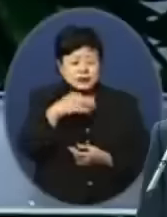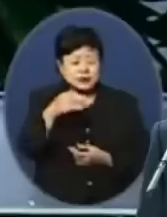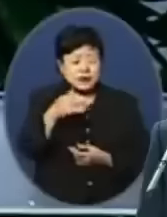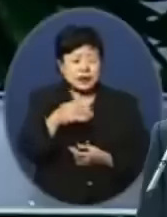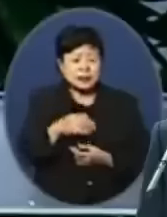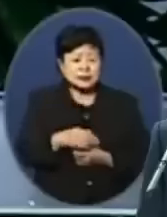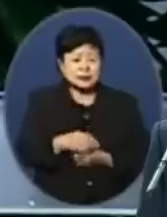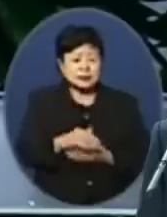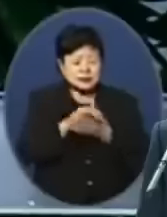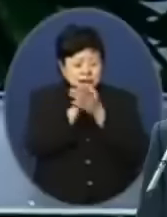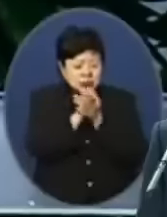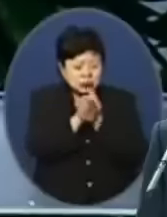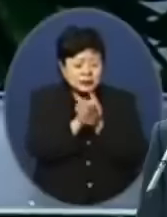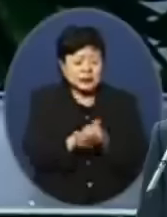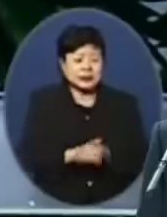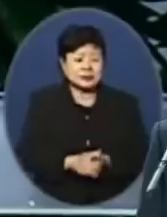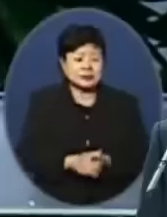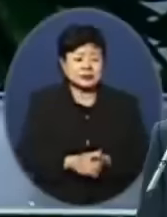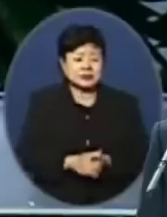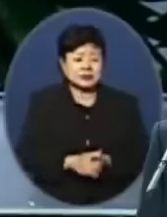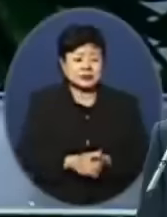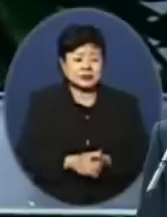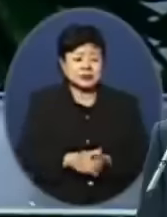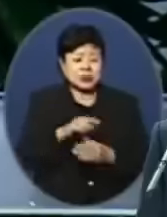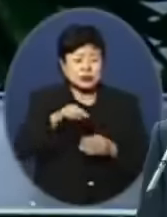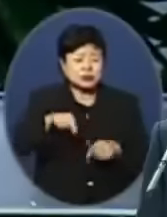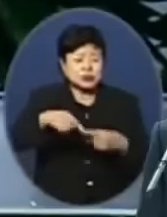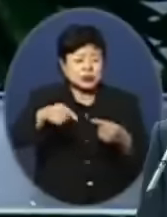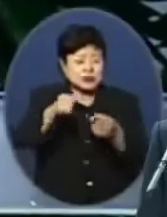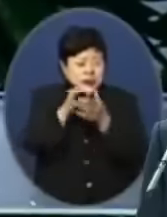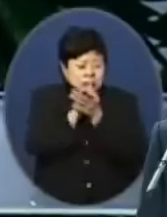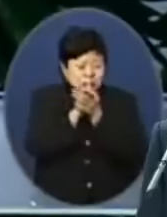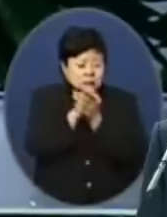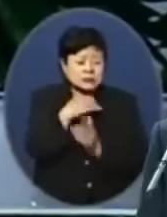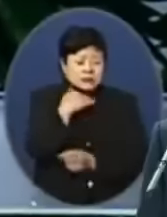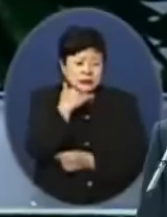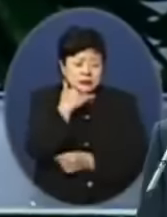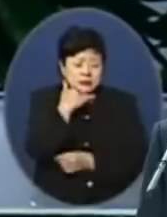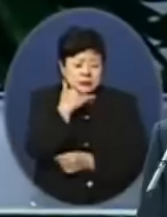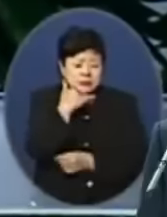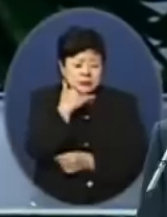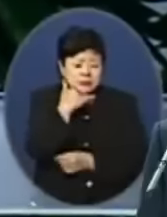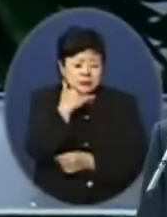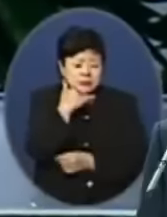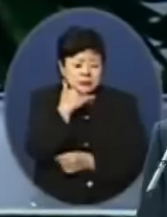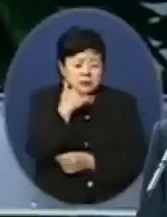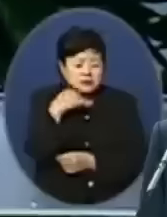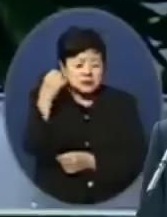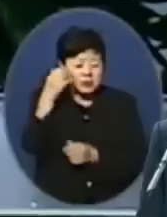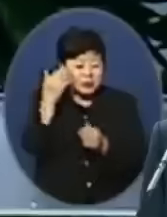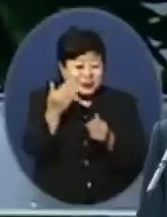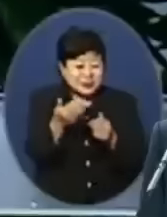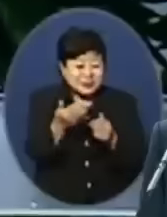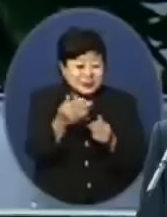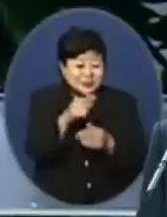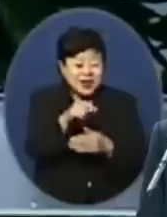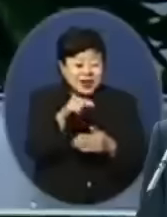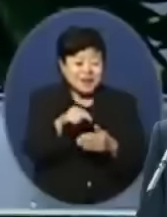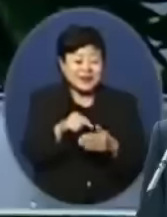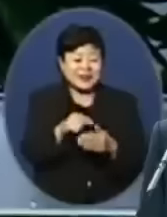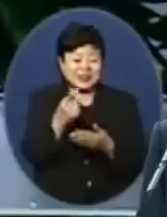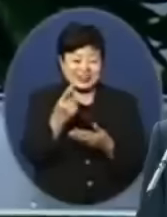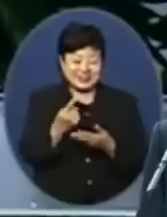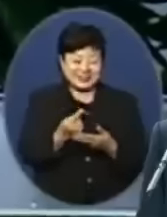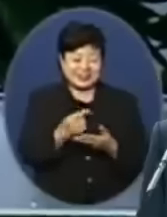구울에 들어가서 기도를 합니다. 구울에 들어가서 기도를 하고 기다리고 있으면 성령께서 마음속에